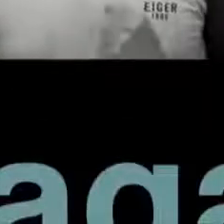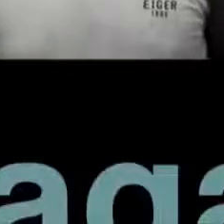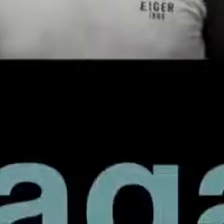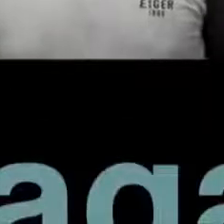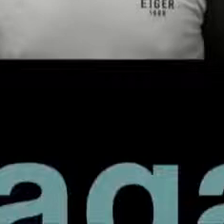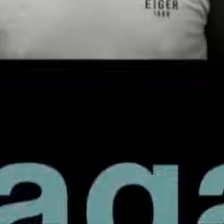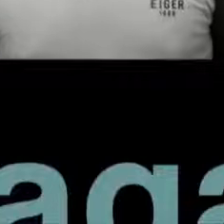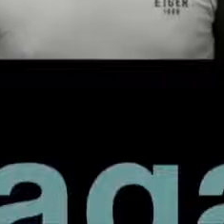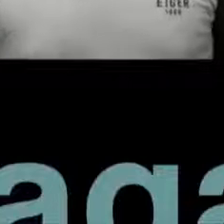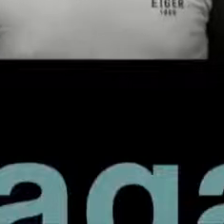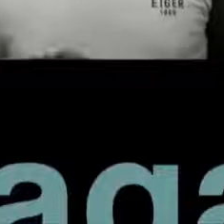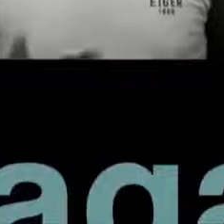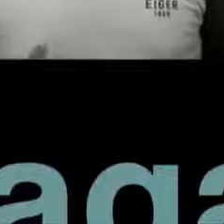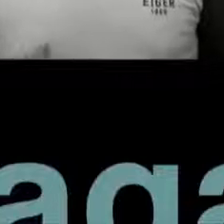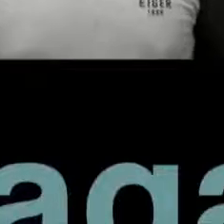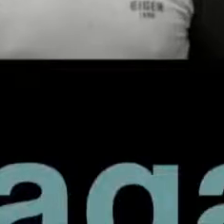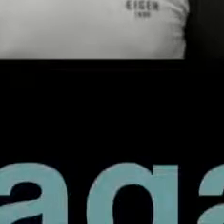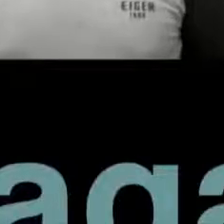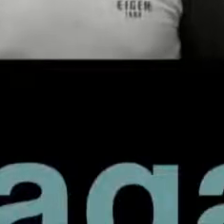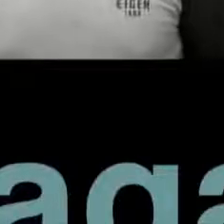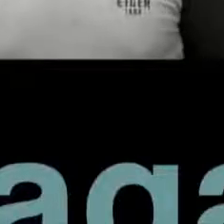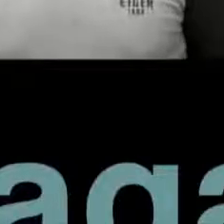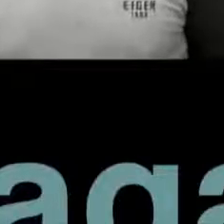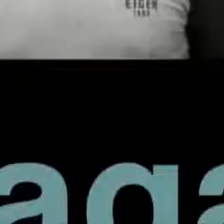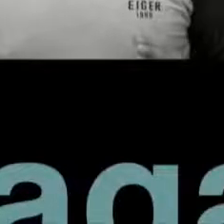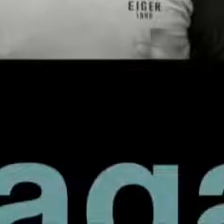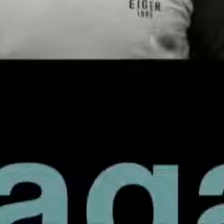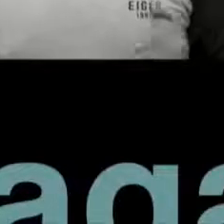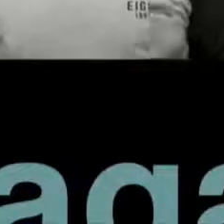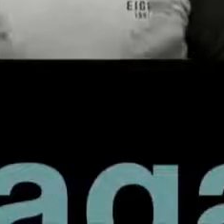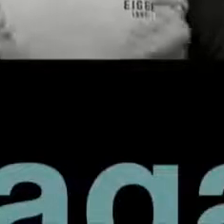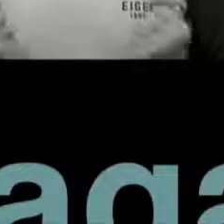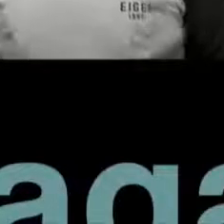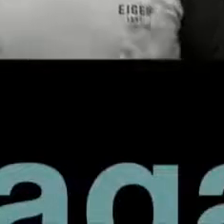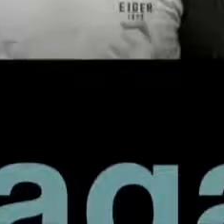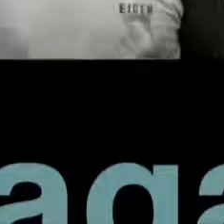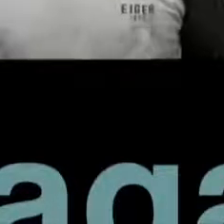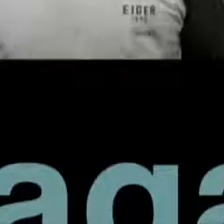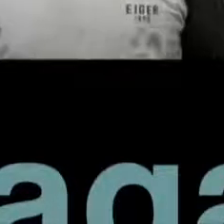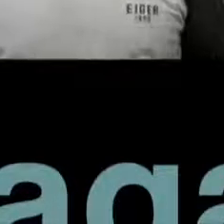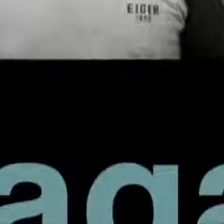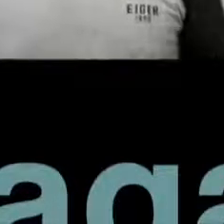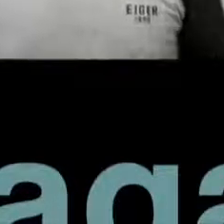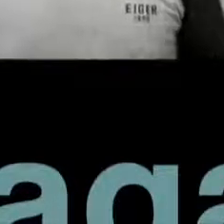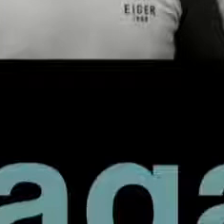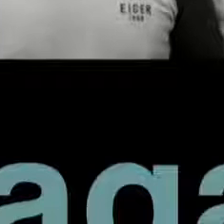semua biar kita